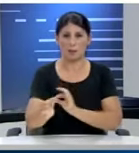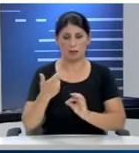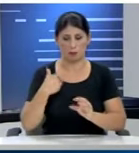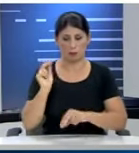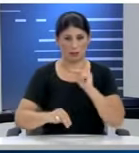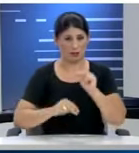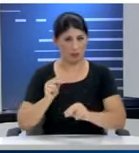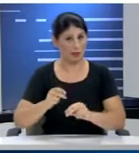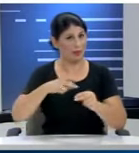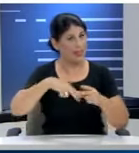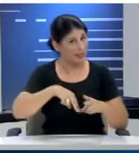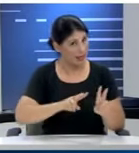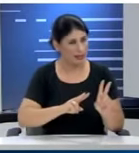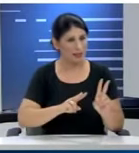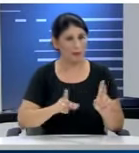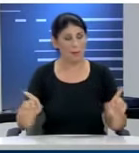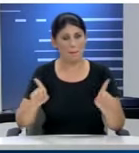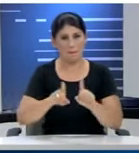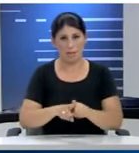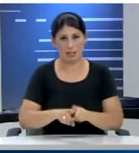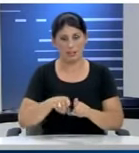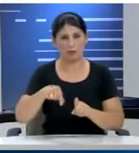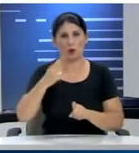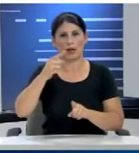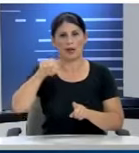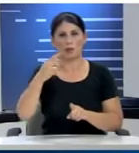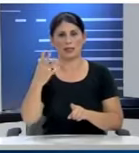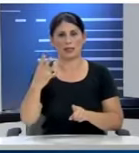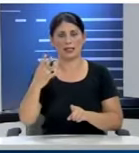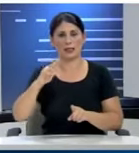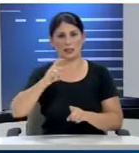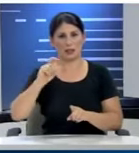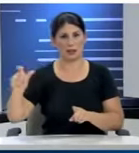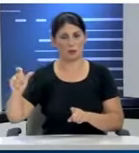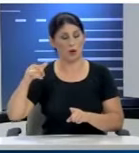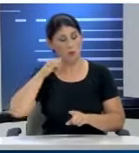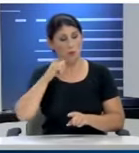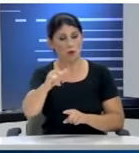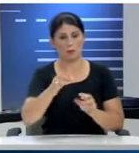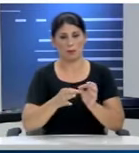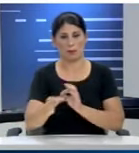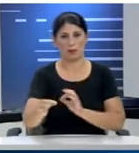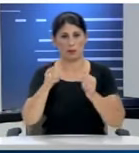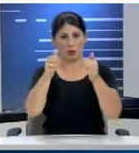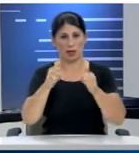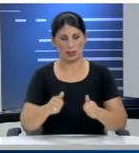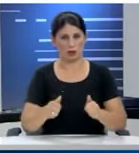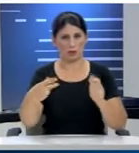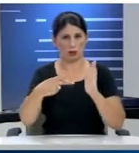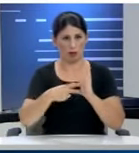και υλοποίησαμε, μαζί με αυτά τα 1,4 δις που ανακοινώσαμε μόνιμα μέτρα για το